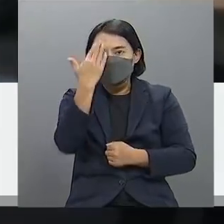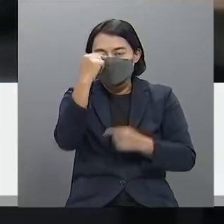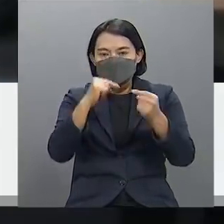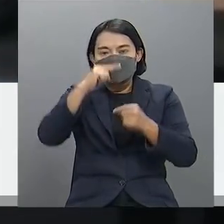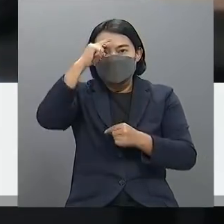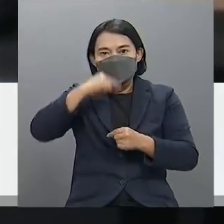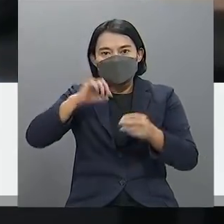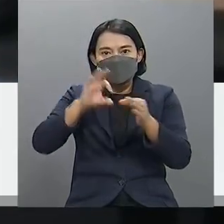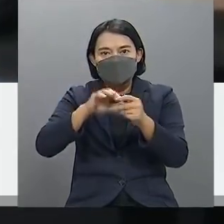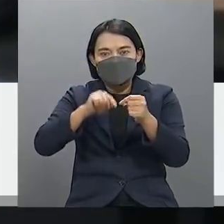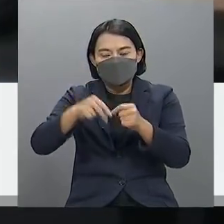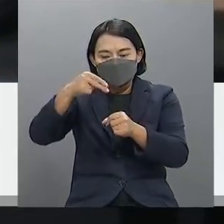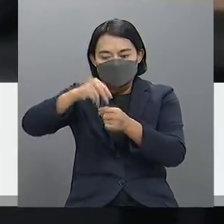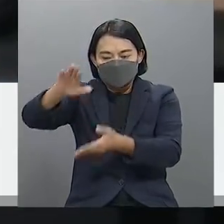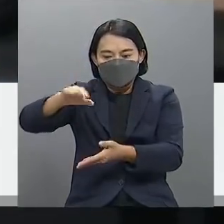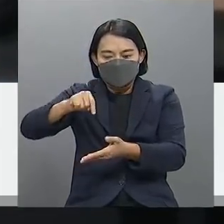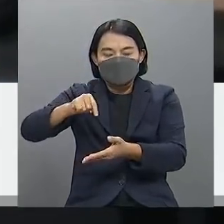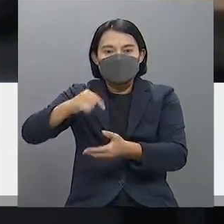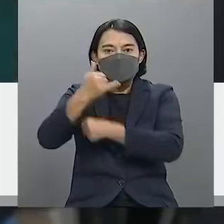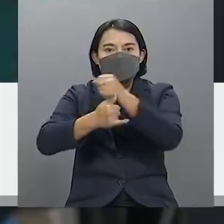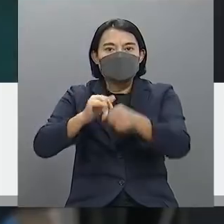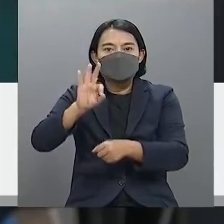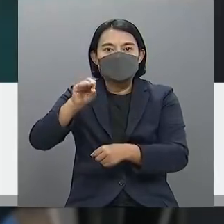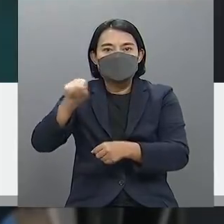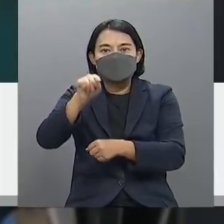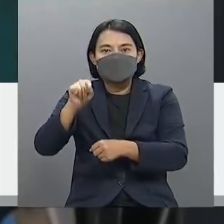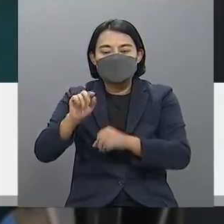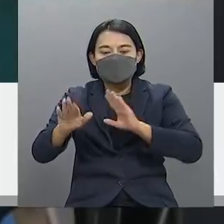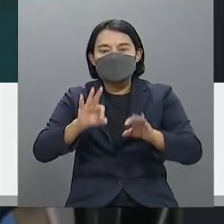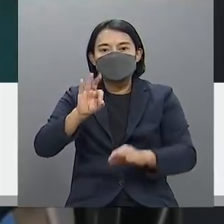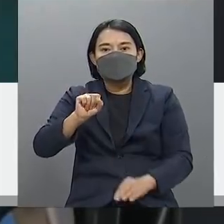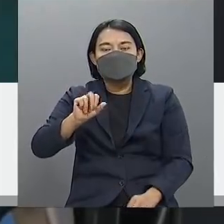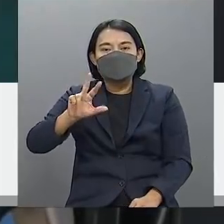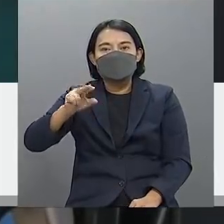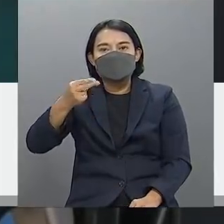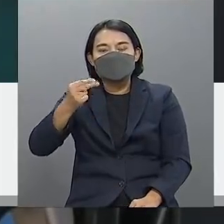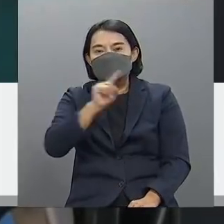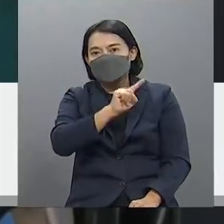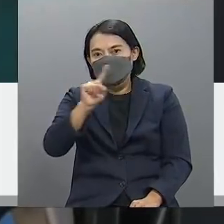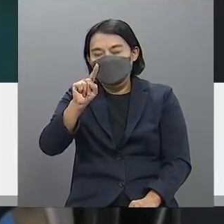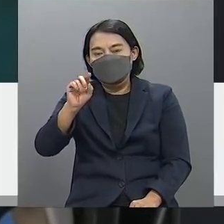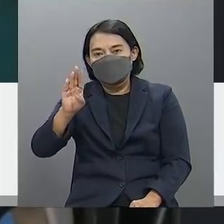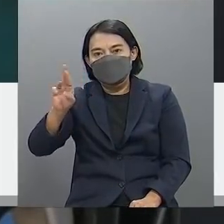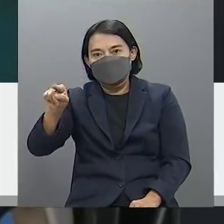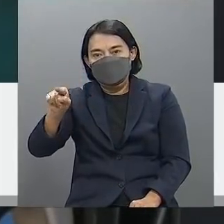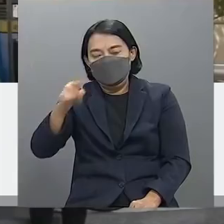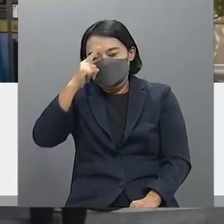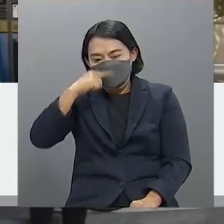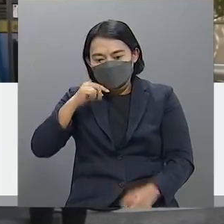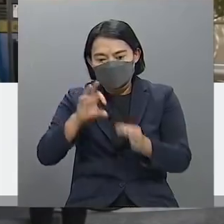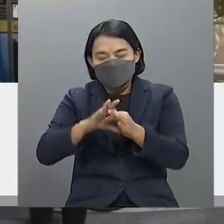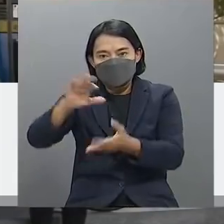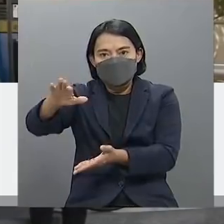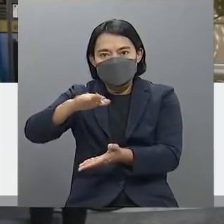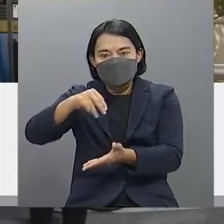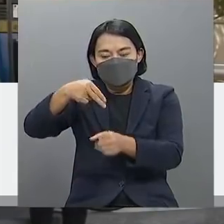ประเทศถึงร้อยละ90หรือราวๆ 930,000 บาร์เรลต่อวันส่วนใหญ่ไทยจะได้น้ำมันดิบมาจากแหล่งในตะวัน